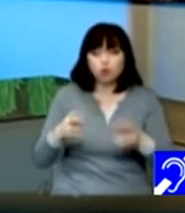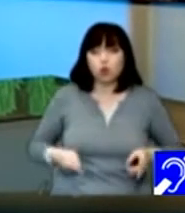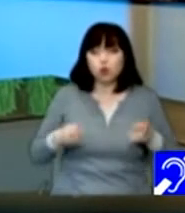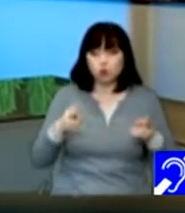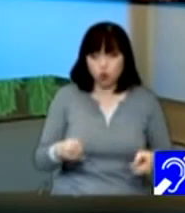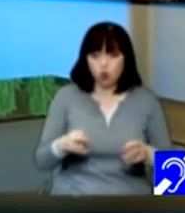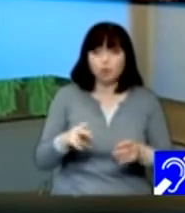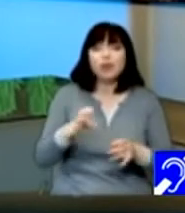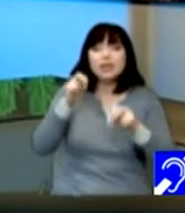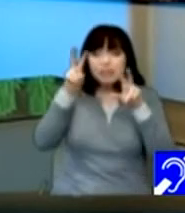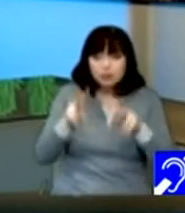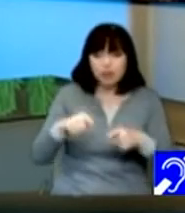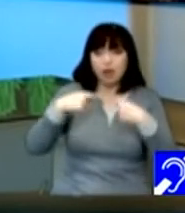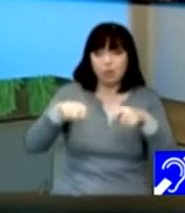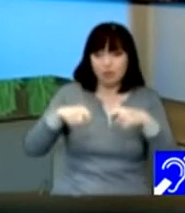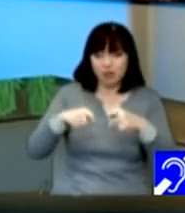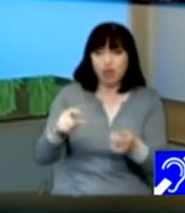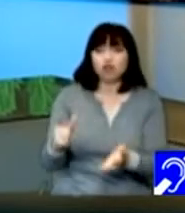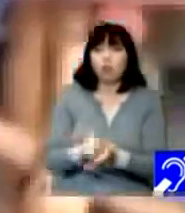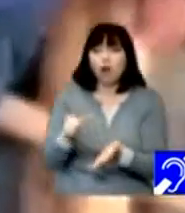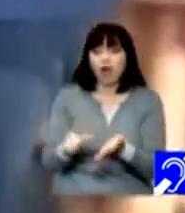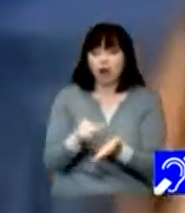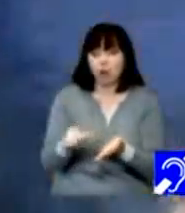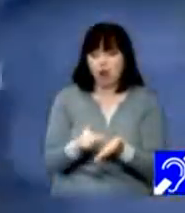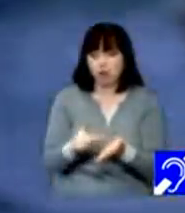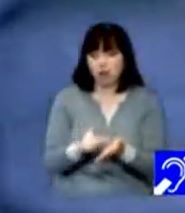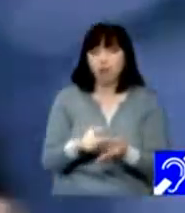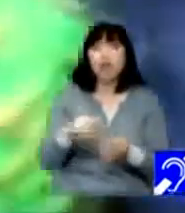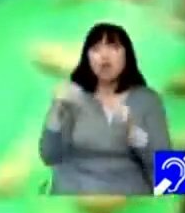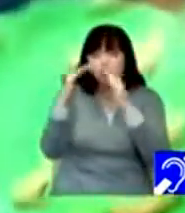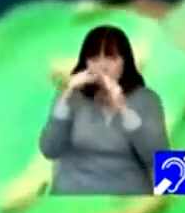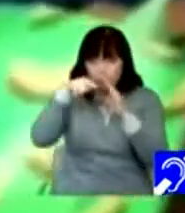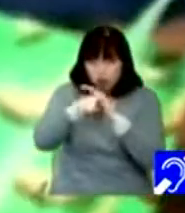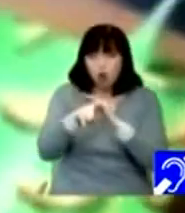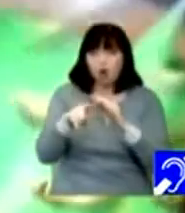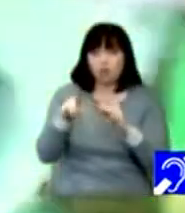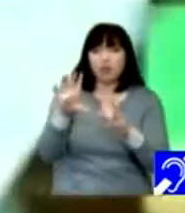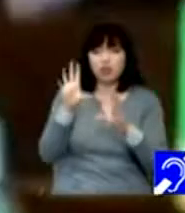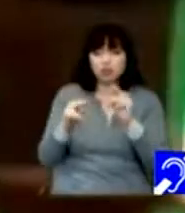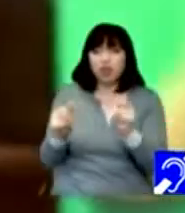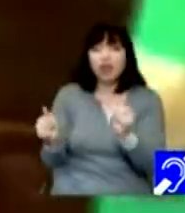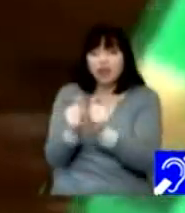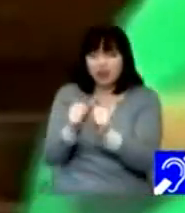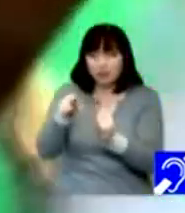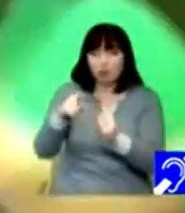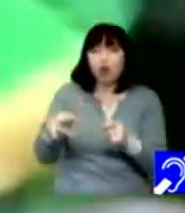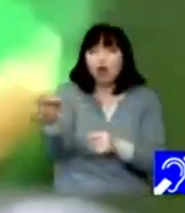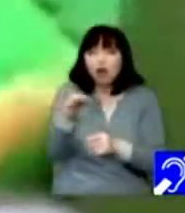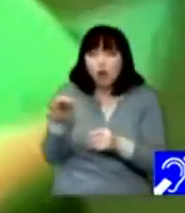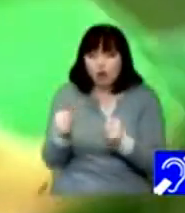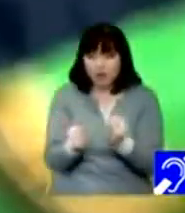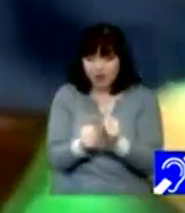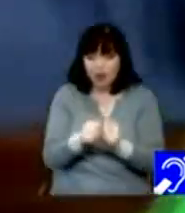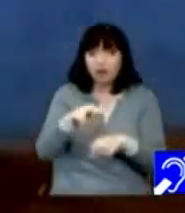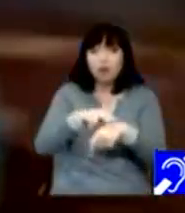infracțional specializat în comercializarea marihuanei. La domiciliul individului și într-o locuință situată pe malul unui lac din Orhei,